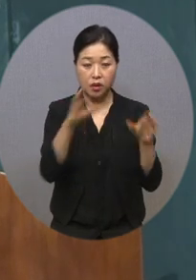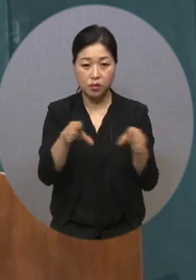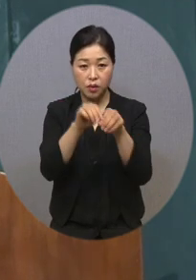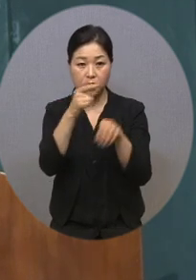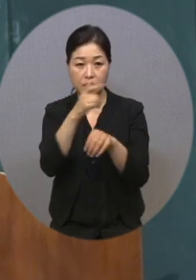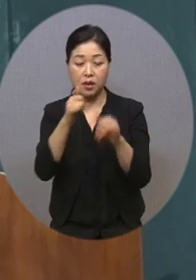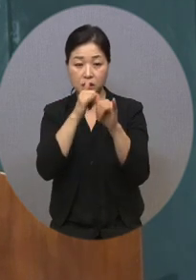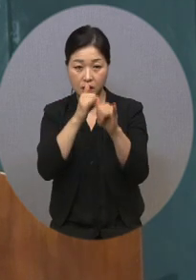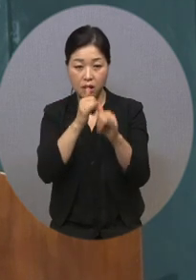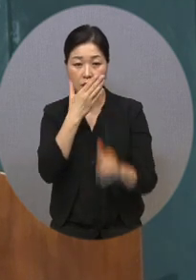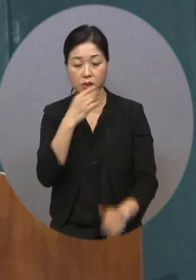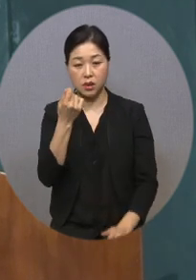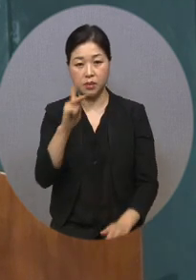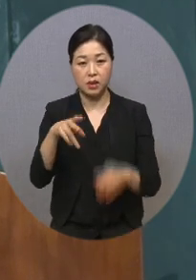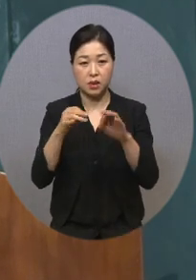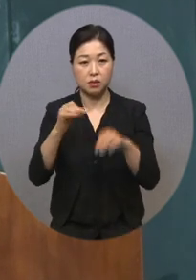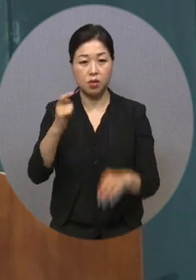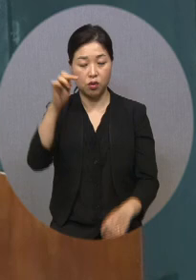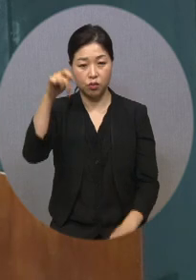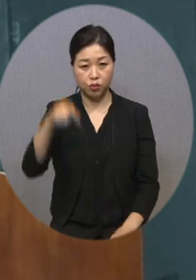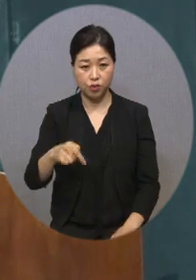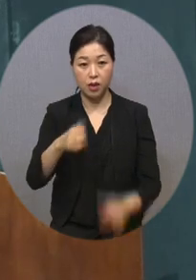김선우 사장님께서 수고해 주시겠습니다.